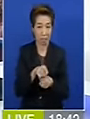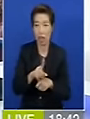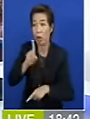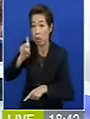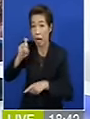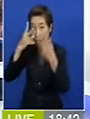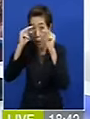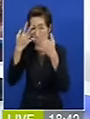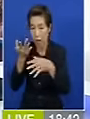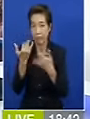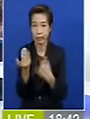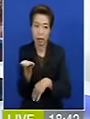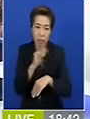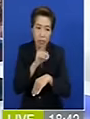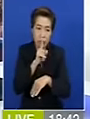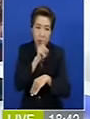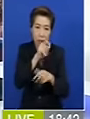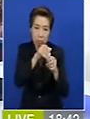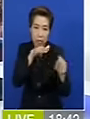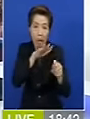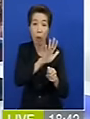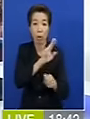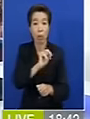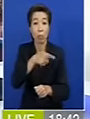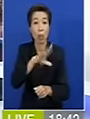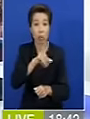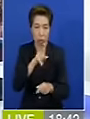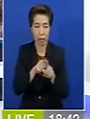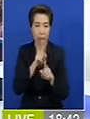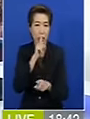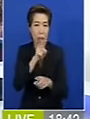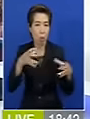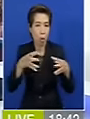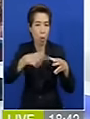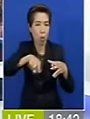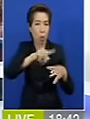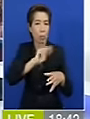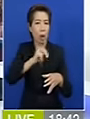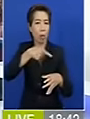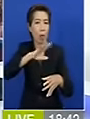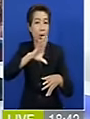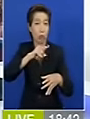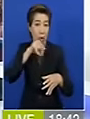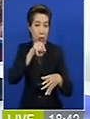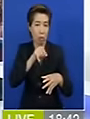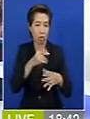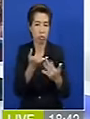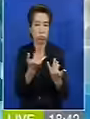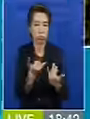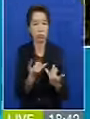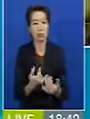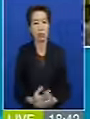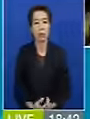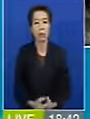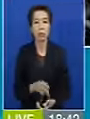ดูความเคลื่อนไหวของคนที่เขาเป็นแกนนำกันนะครับท่าทีของกลุ่มแนวร่วมประชาธิปไตยต่อต้านเผด็จการแห่งชาติหรือว่า